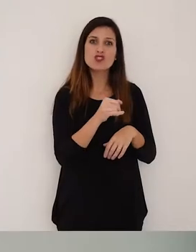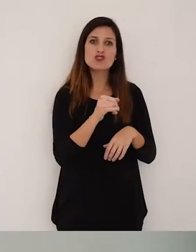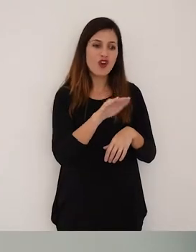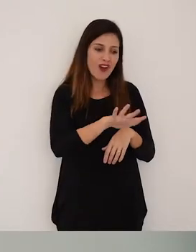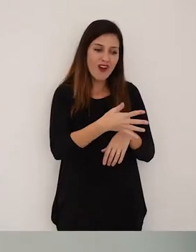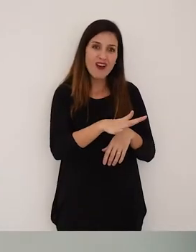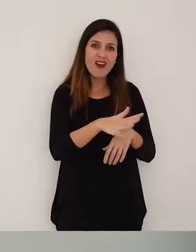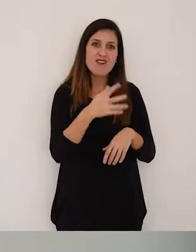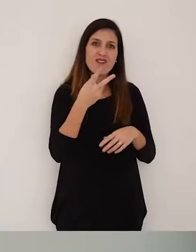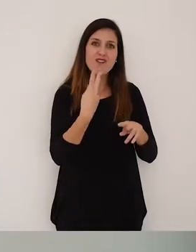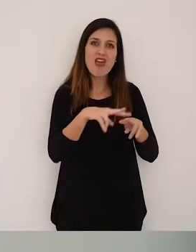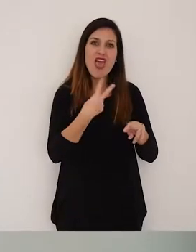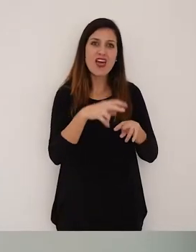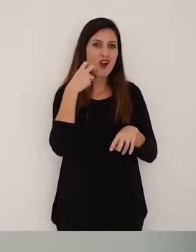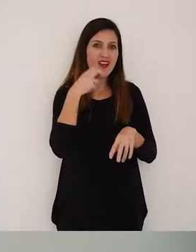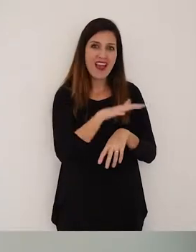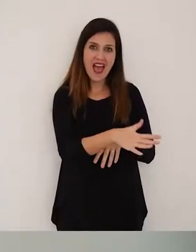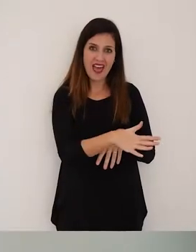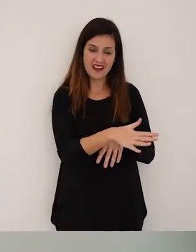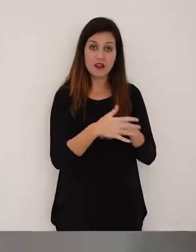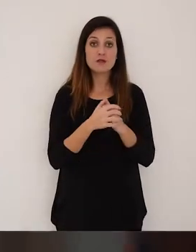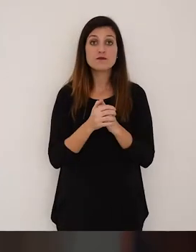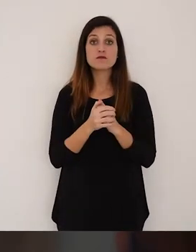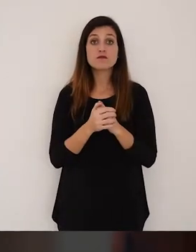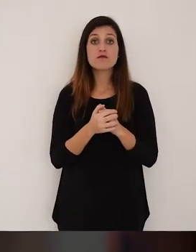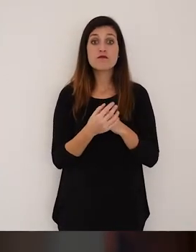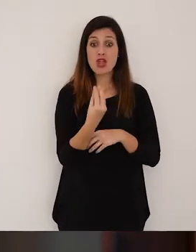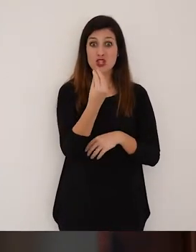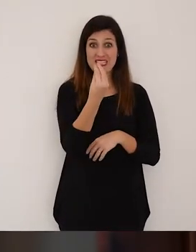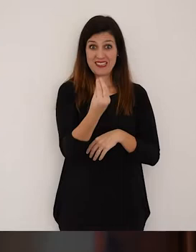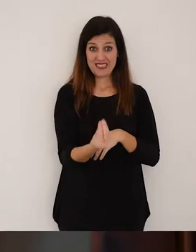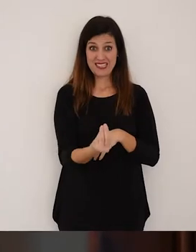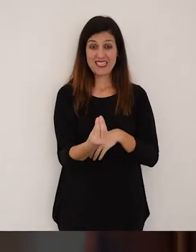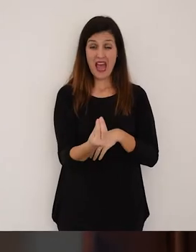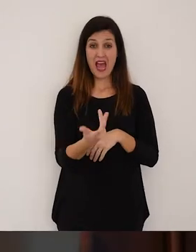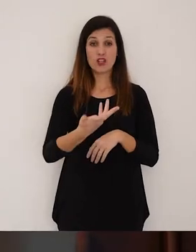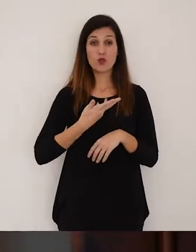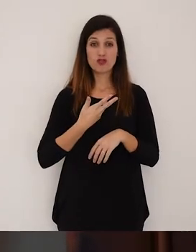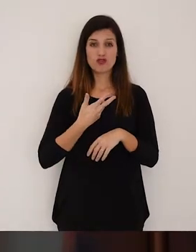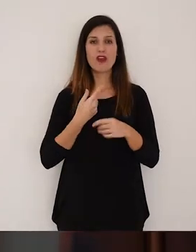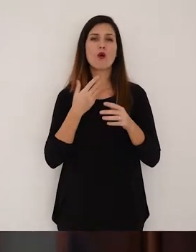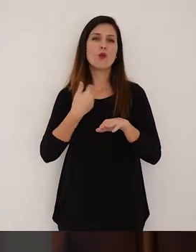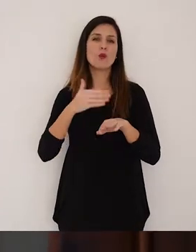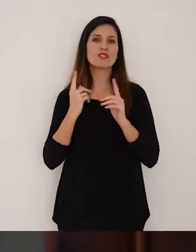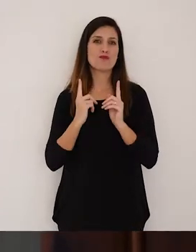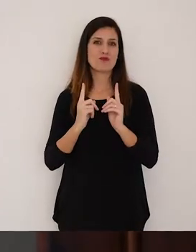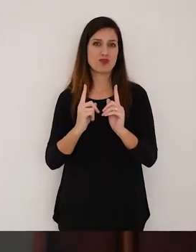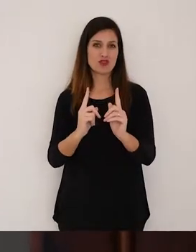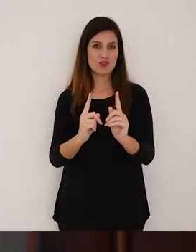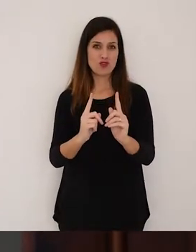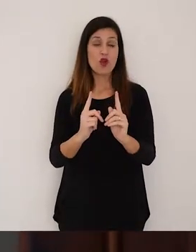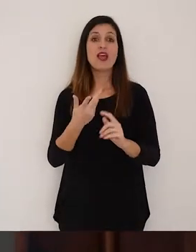Ai piedi del dipinto si conserva la statua processionale del santo, protetta nella nicchia che reca lo stemma civico